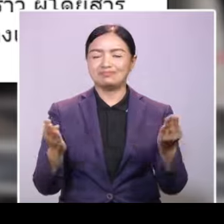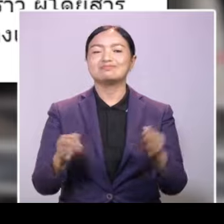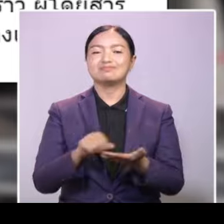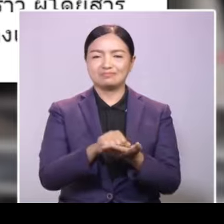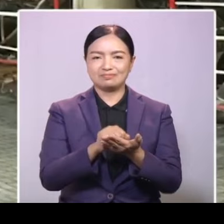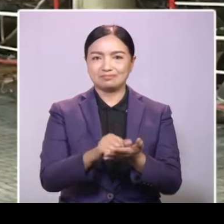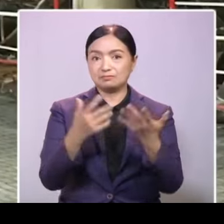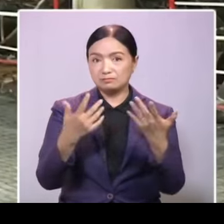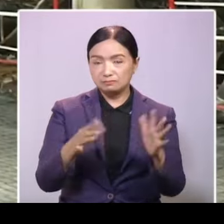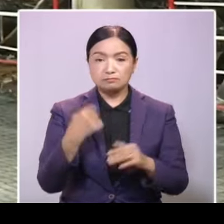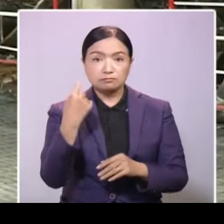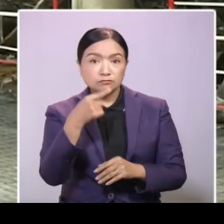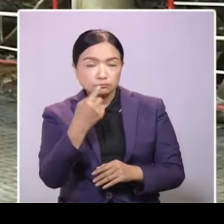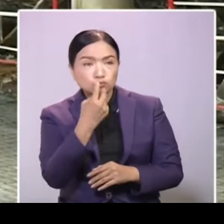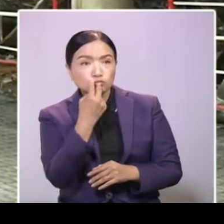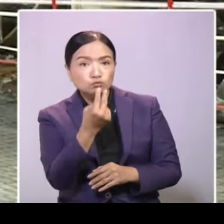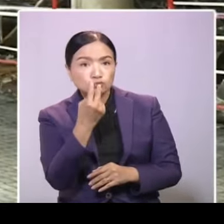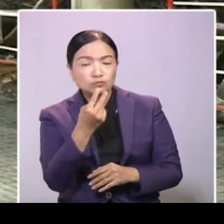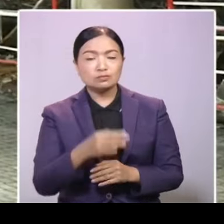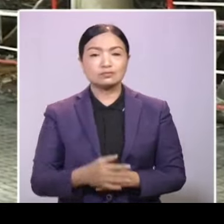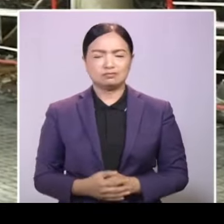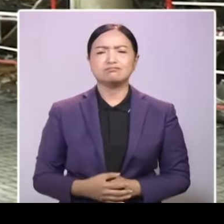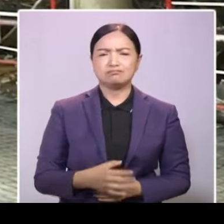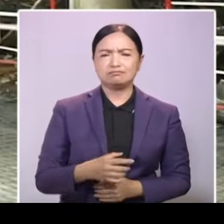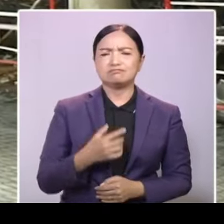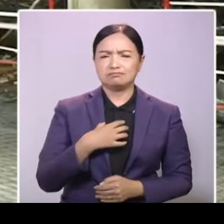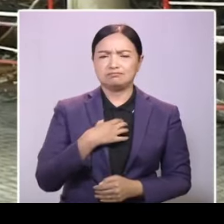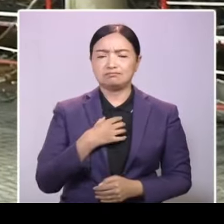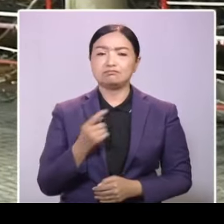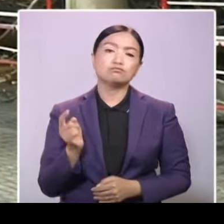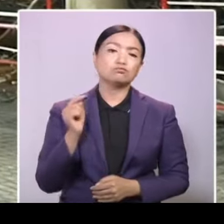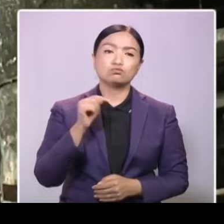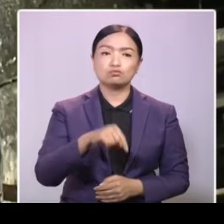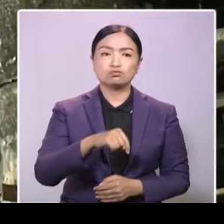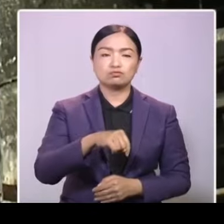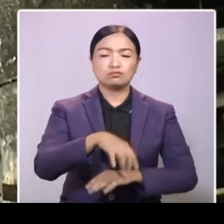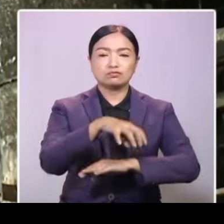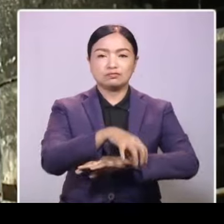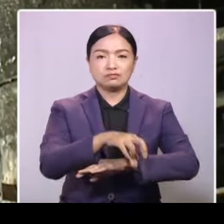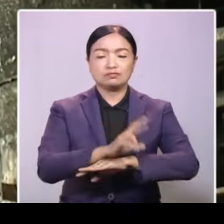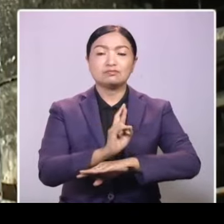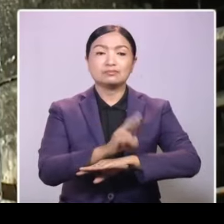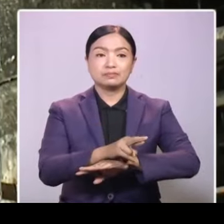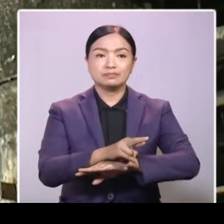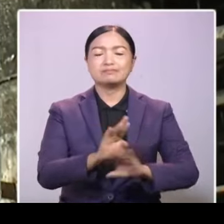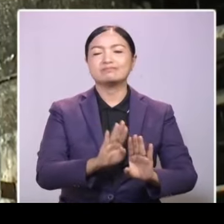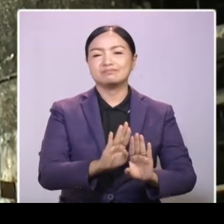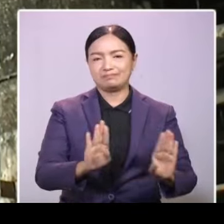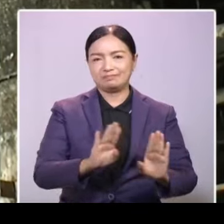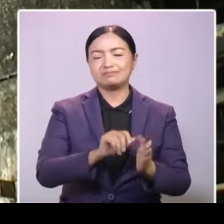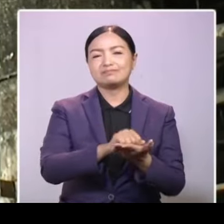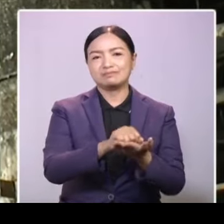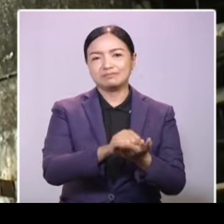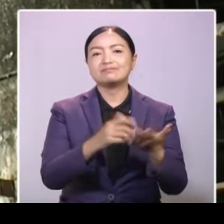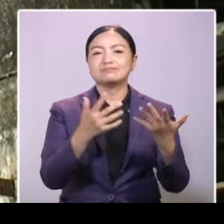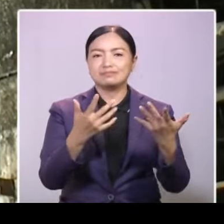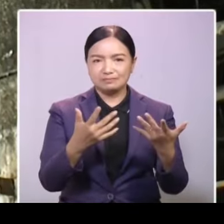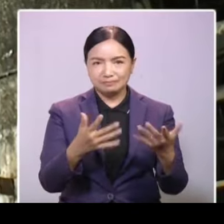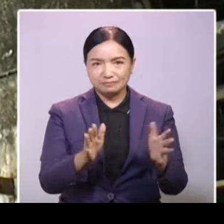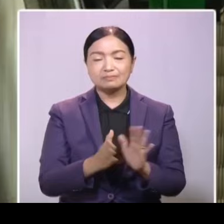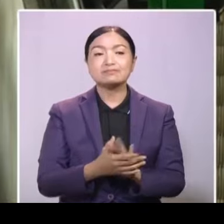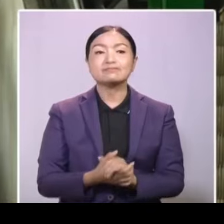อนนี้ใครที่ติดตามรายการอยู่นะแล้วต้องเดินทางไปยังสถานีรามคำแหงเปิดให้บริการแล้วนะครับแ